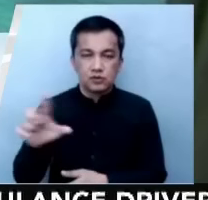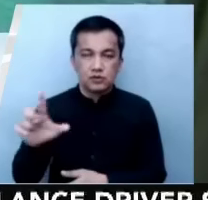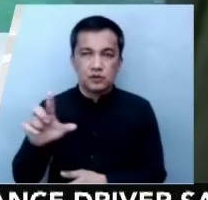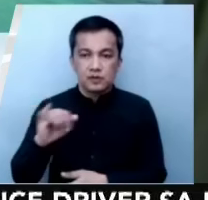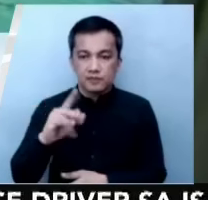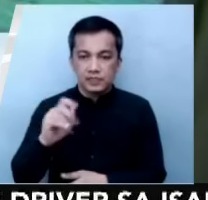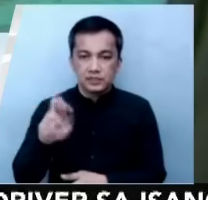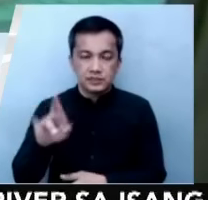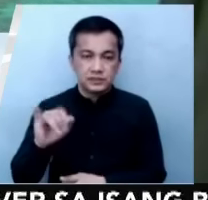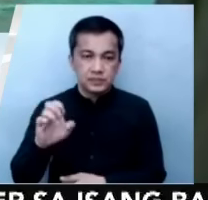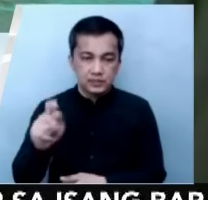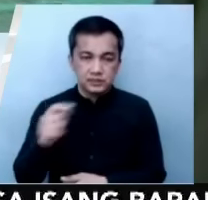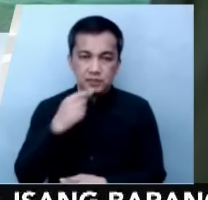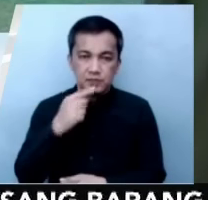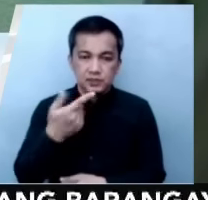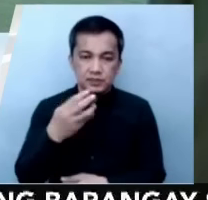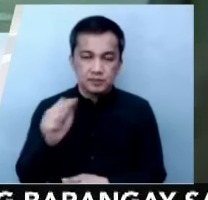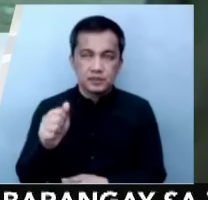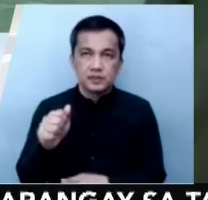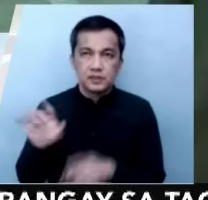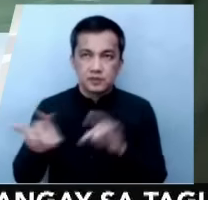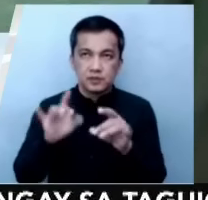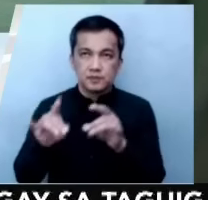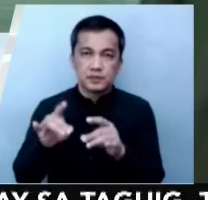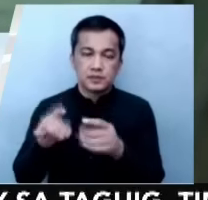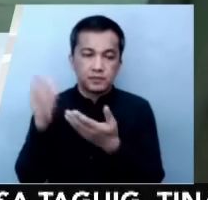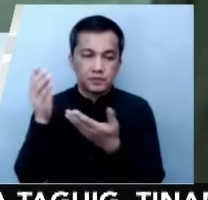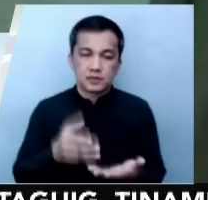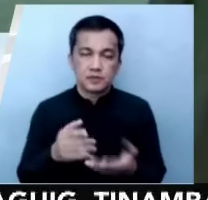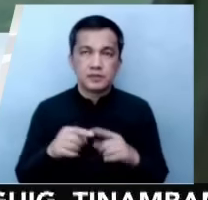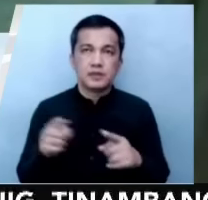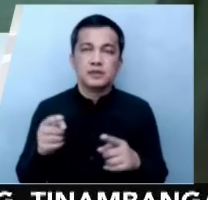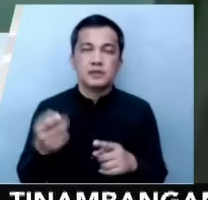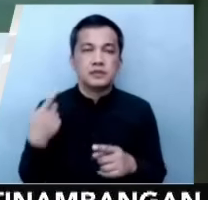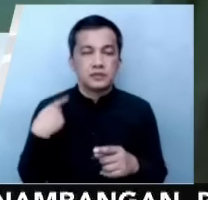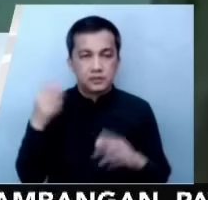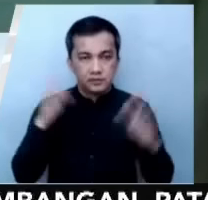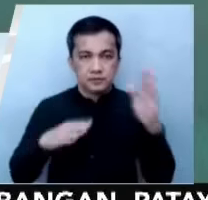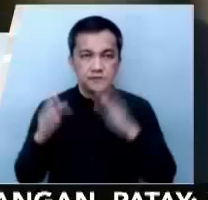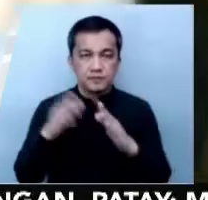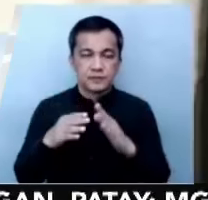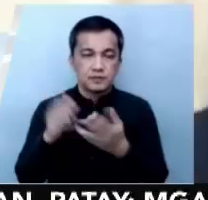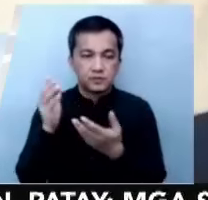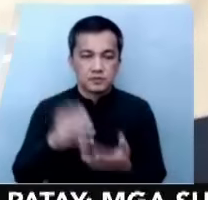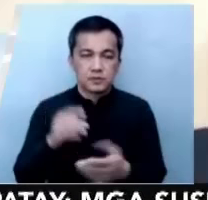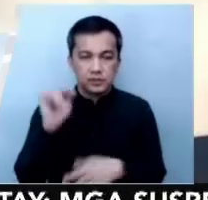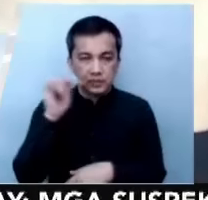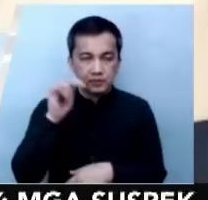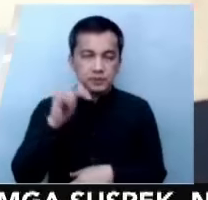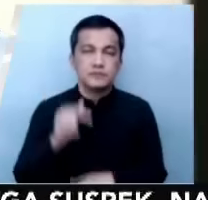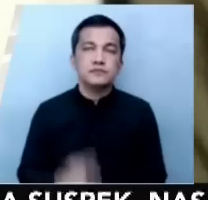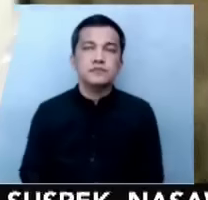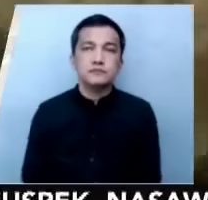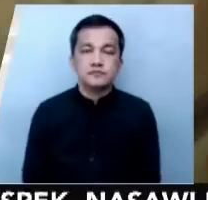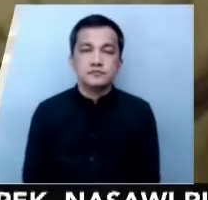News, may napili na sanang supplier pero nagkaroon ng problema sa supply ng aircraft. Para sa